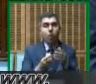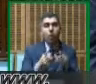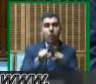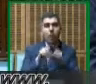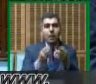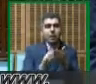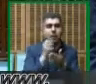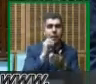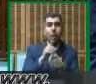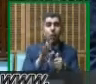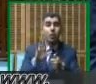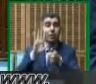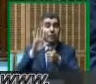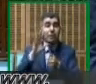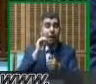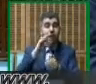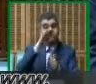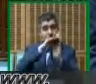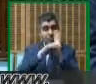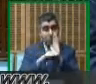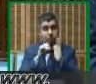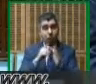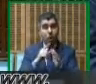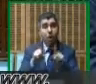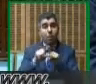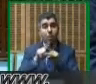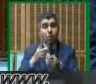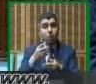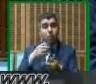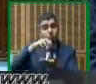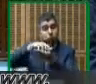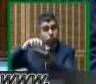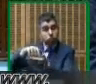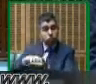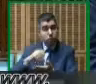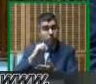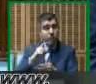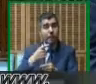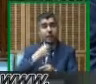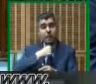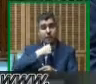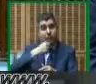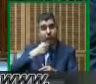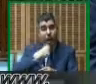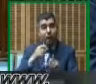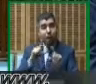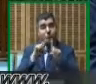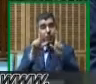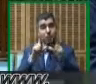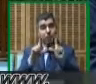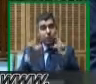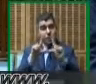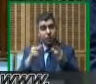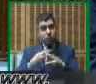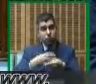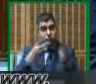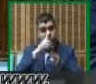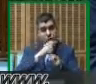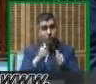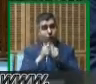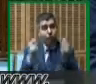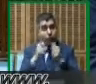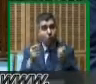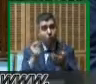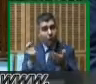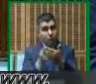وهذا المطمح؟ سادسا وأخيرا، إن بروز مجتمع قوي وصحافة مستقلة جريئة اخترقت هوامش